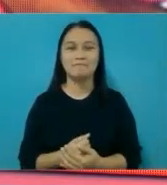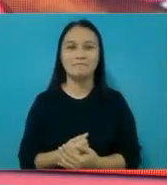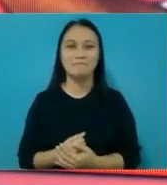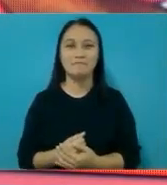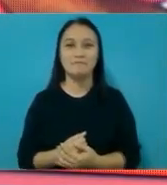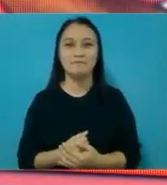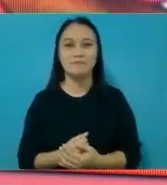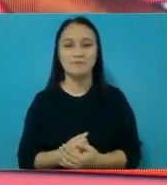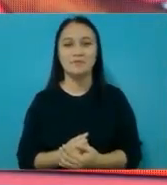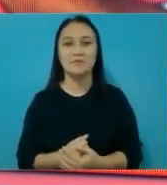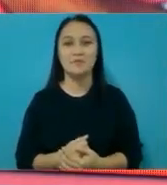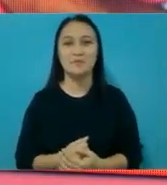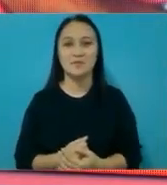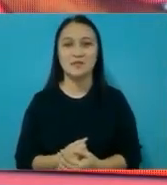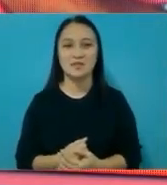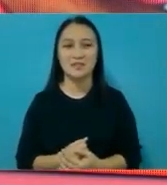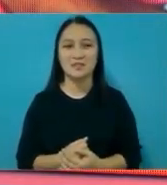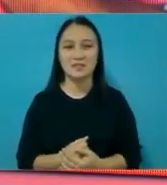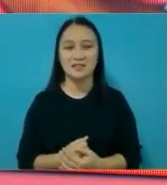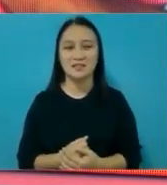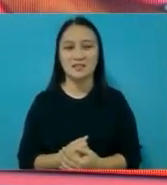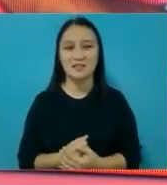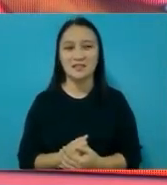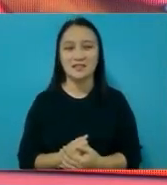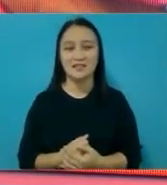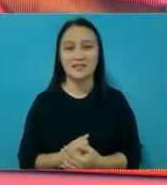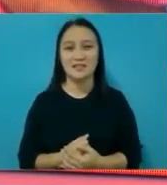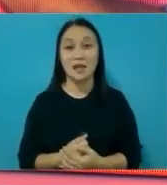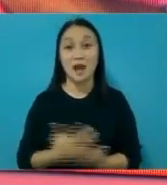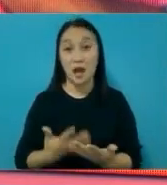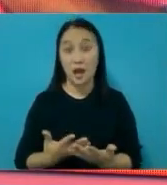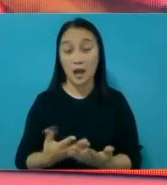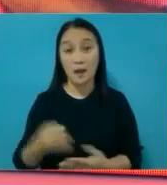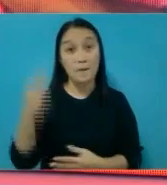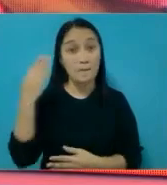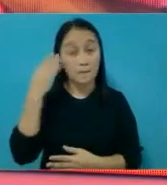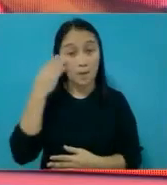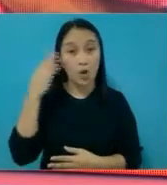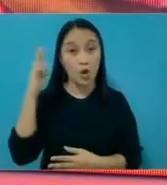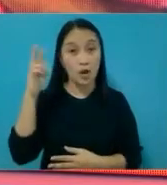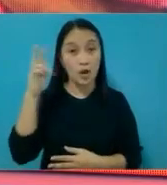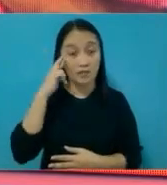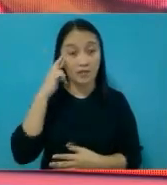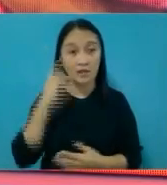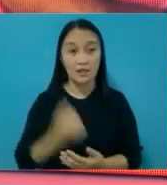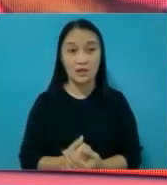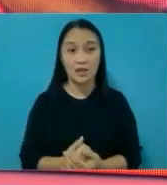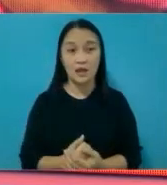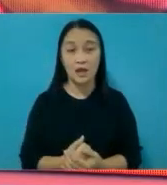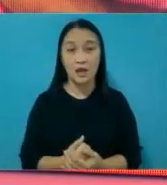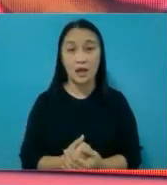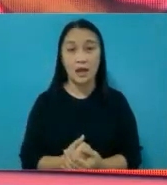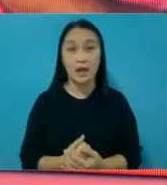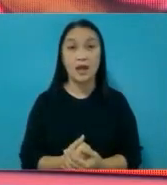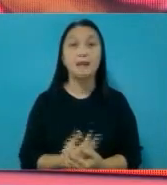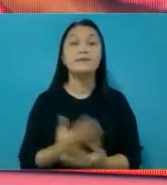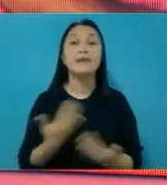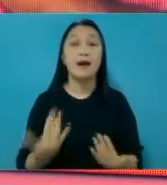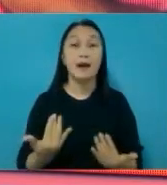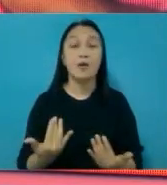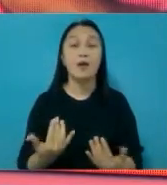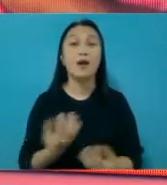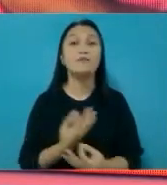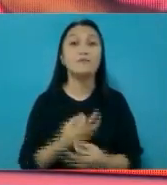Absuwelto na si Senator Bong Revilla para sa 16 na counts ng kasong katiwalian kaugnay sa pork